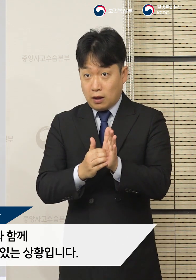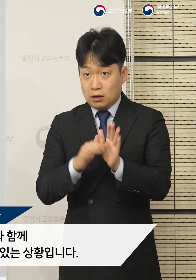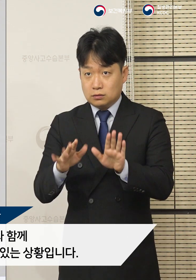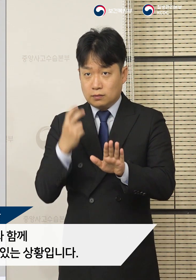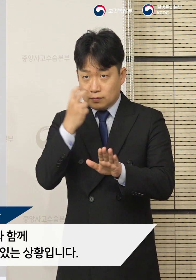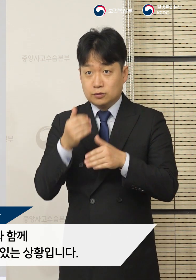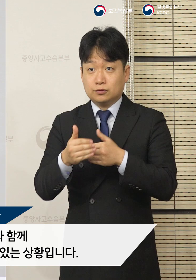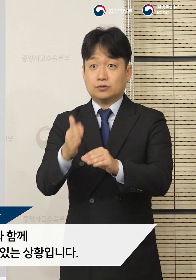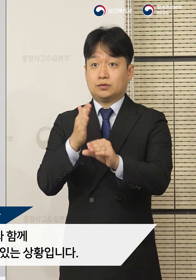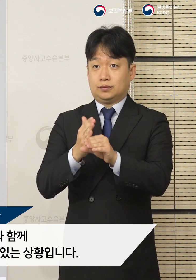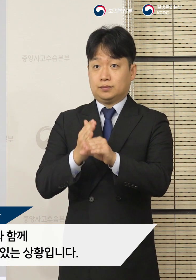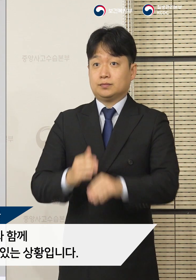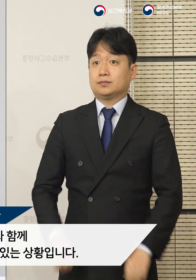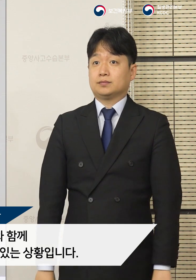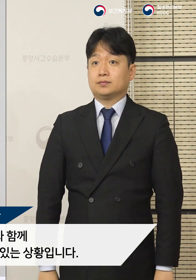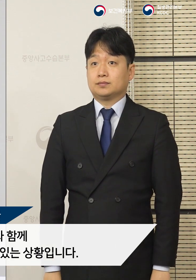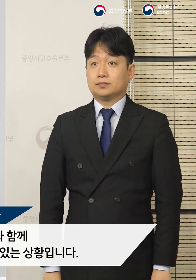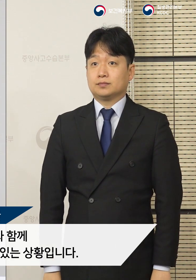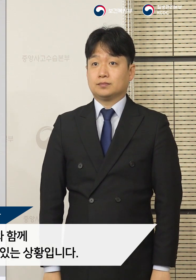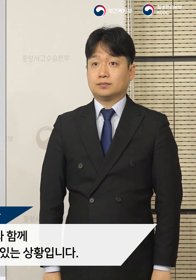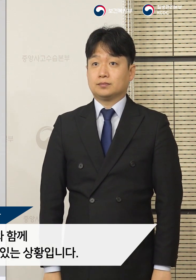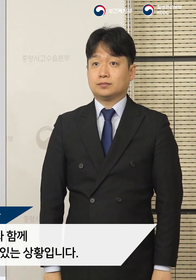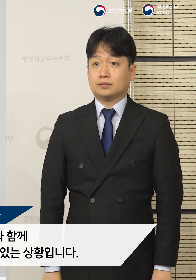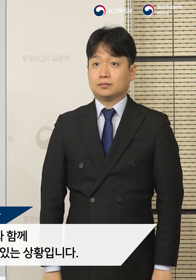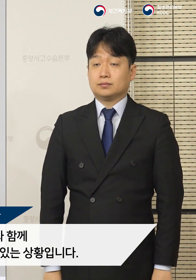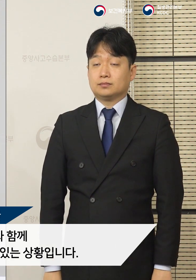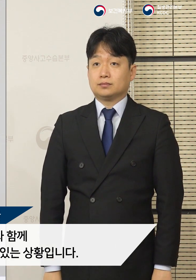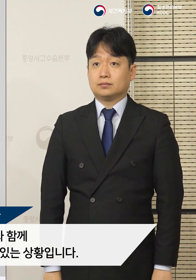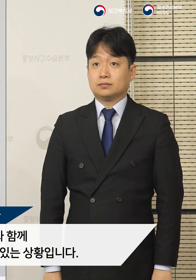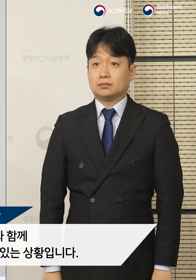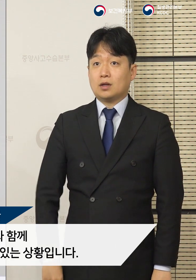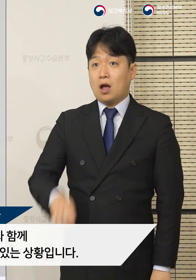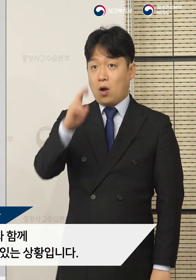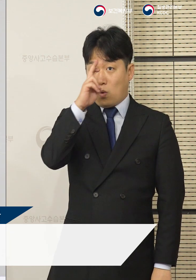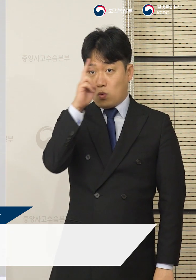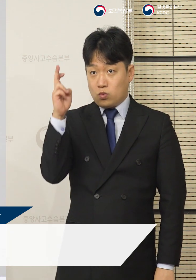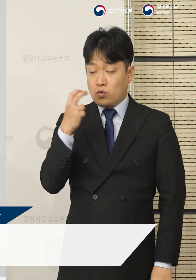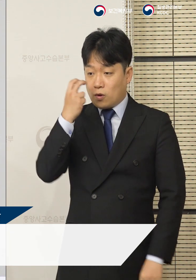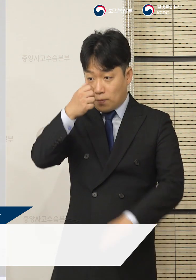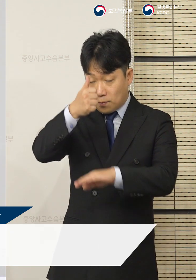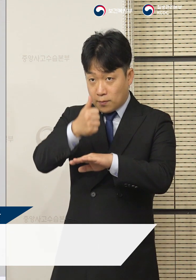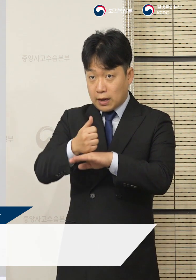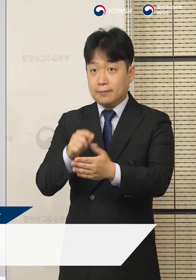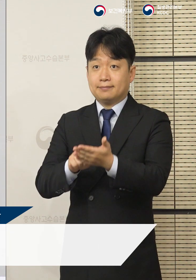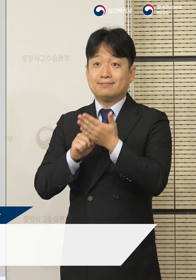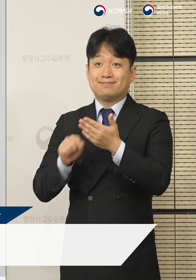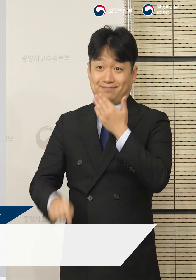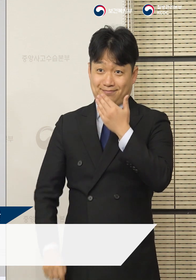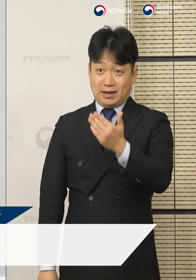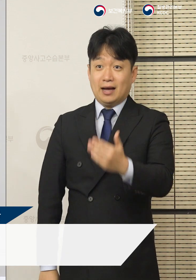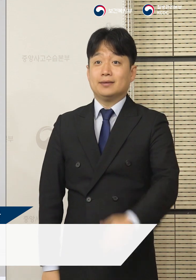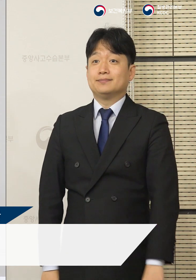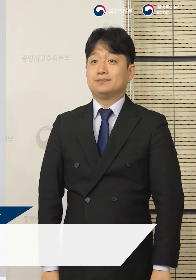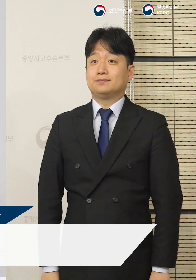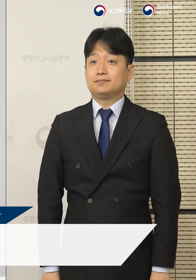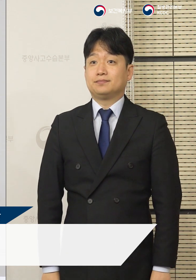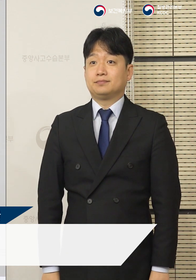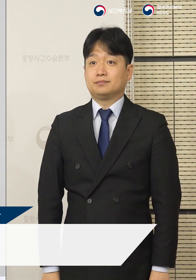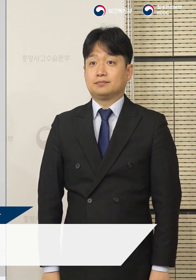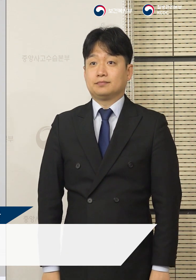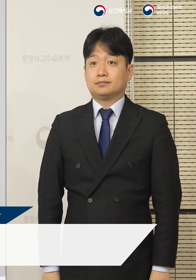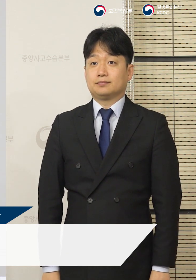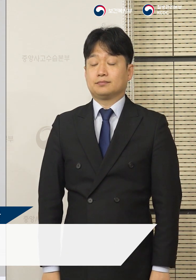이송되어 현재 검사가 진행되고 있는 상황입니다. 오후에 검사 결과가 나올 것으로 예상하고